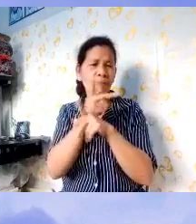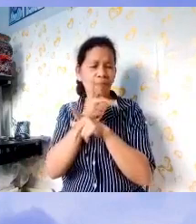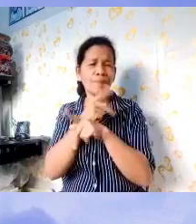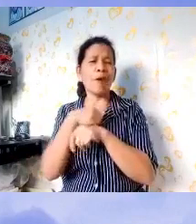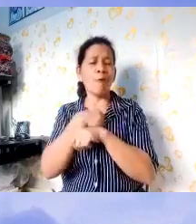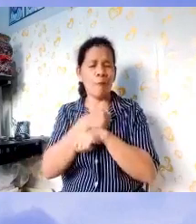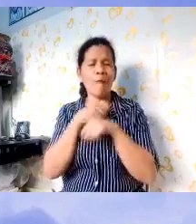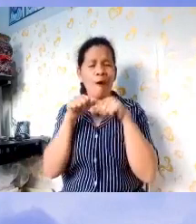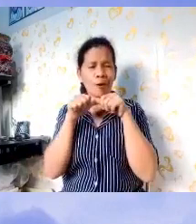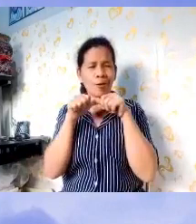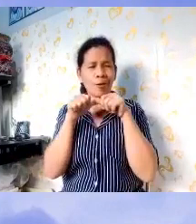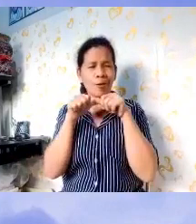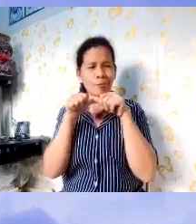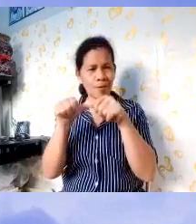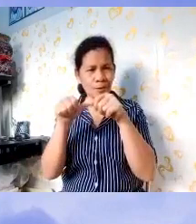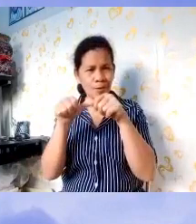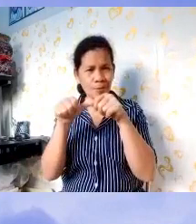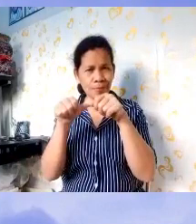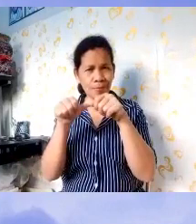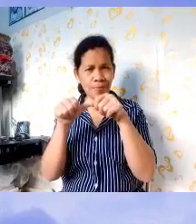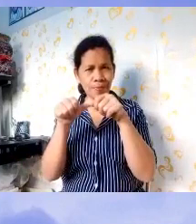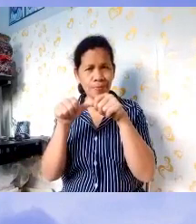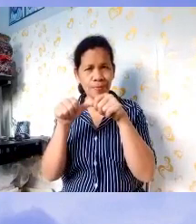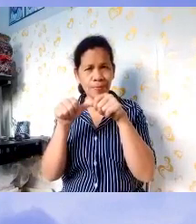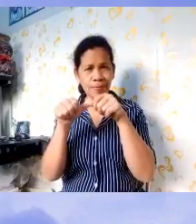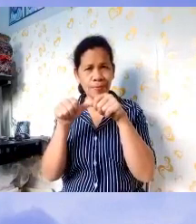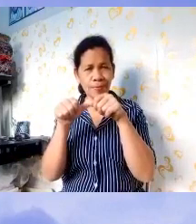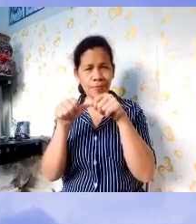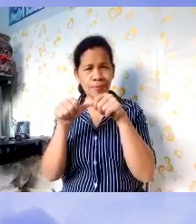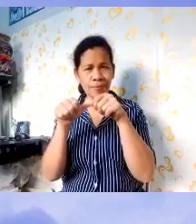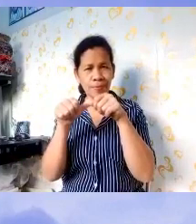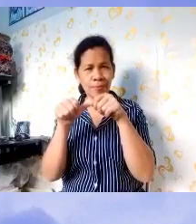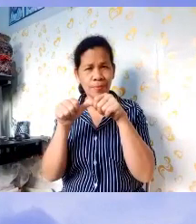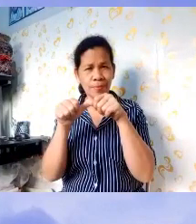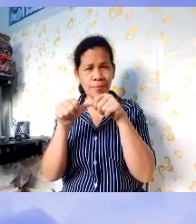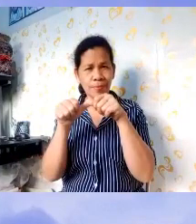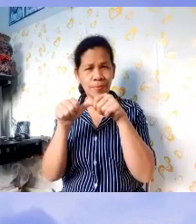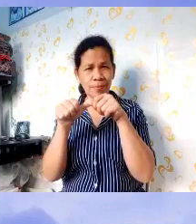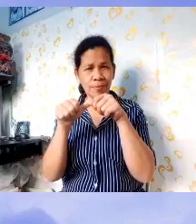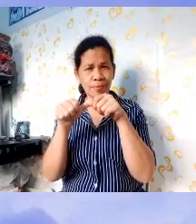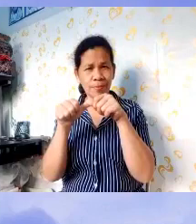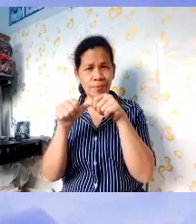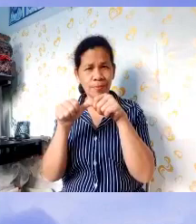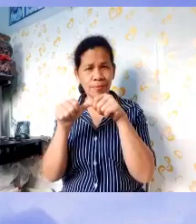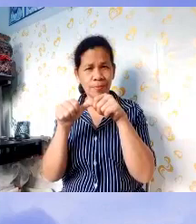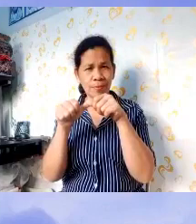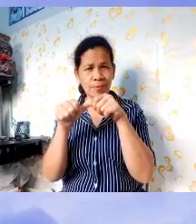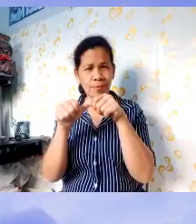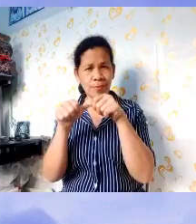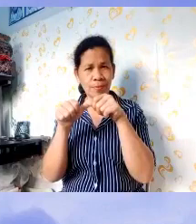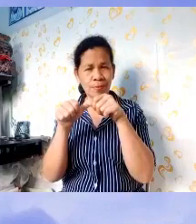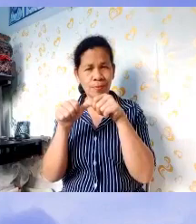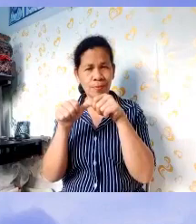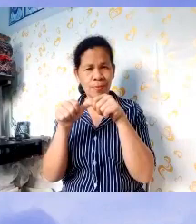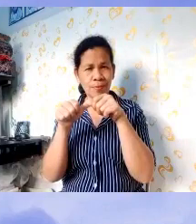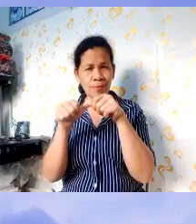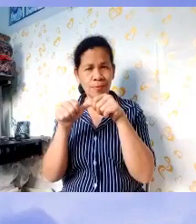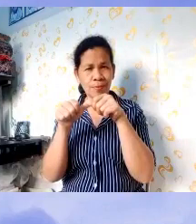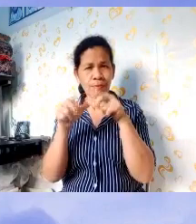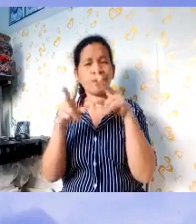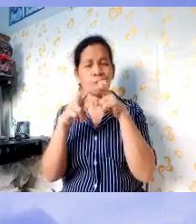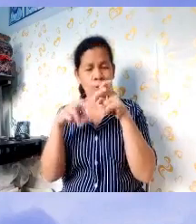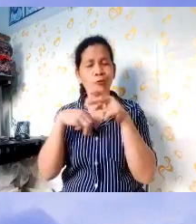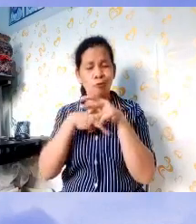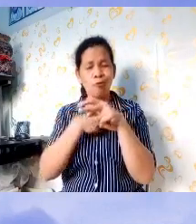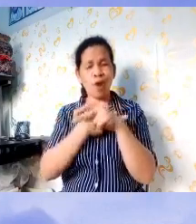sa pamagitan po ng mga ng atin pong mga ginagawa, no?